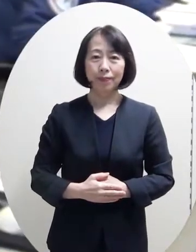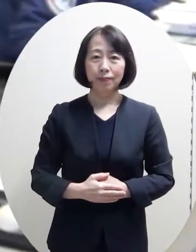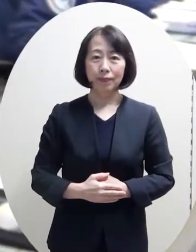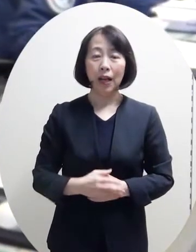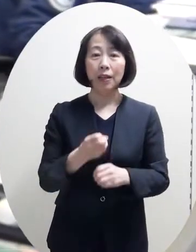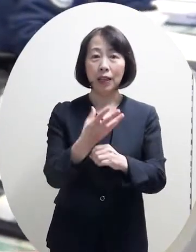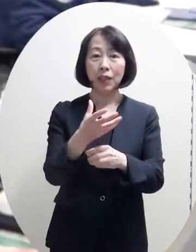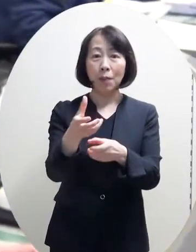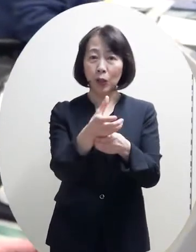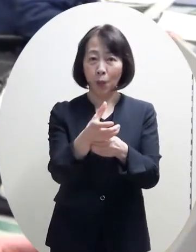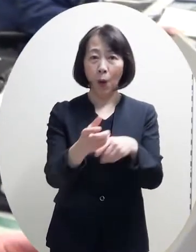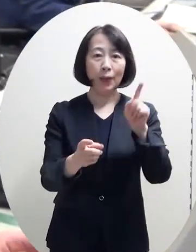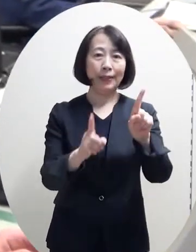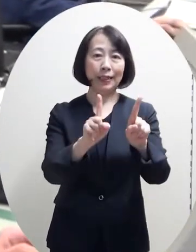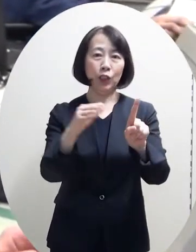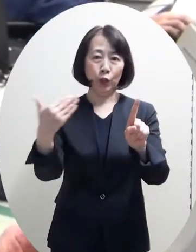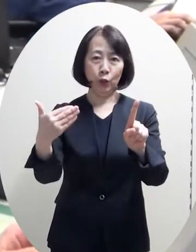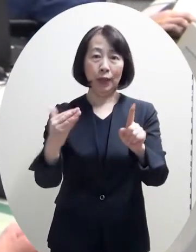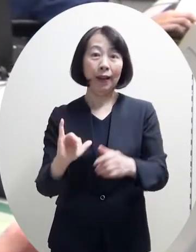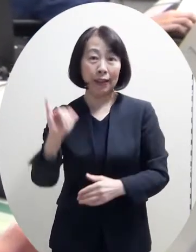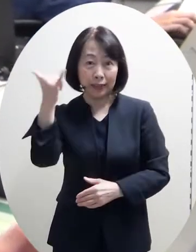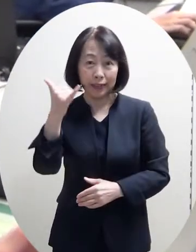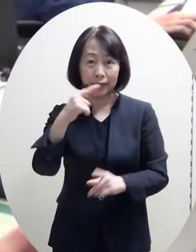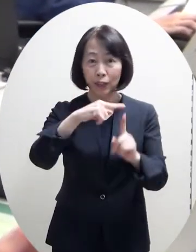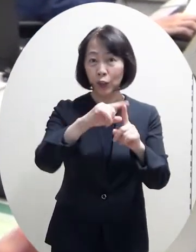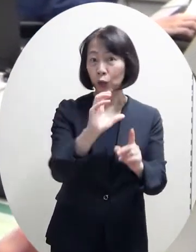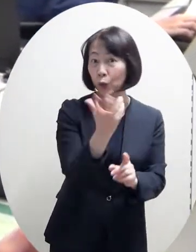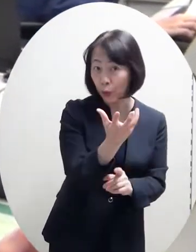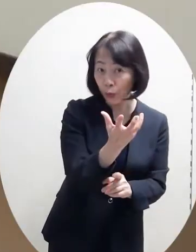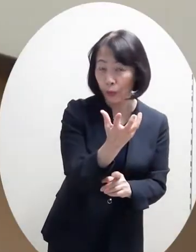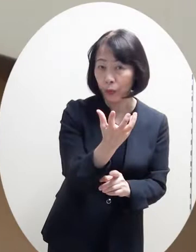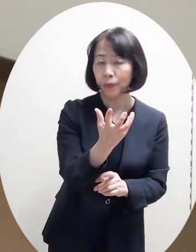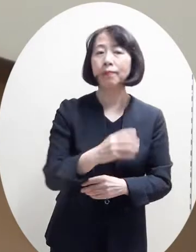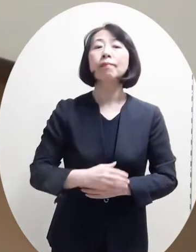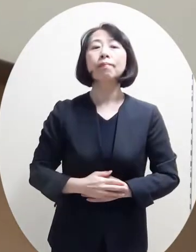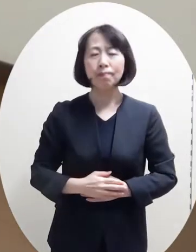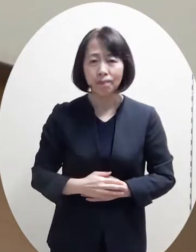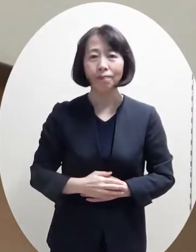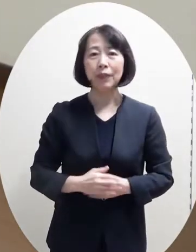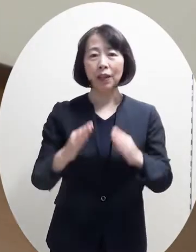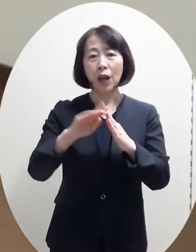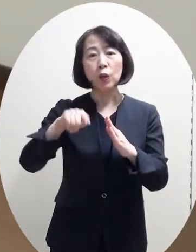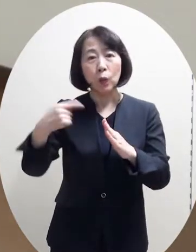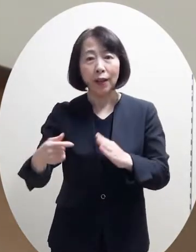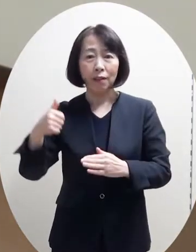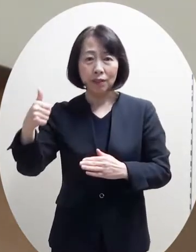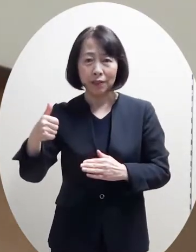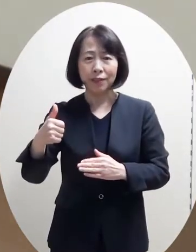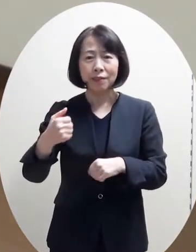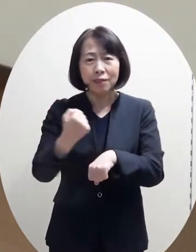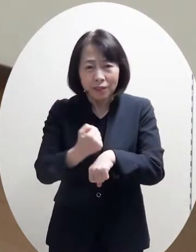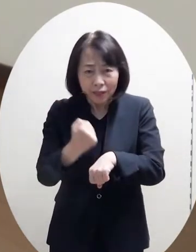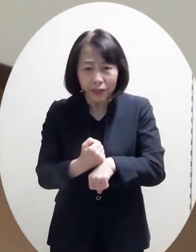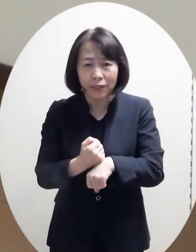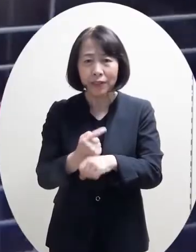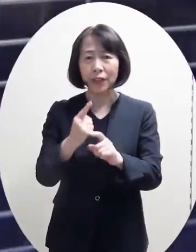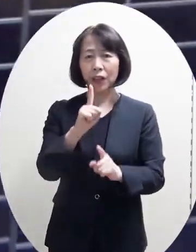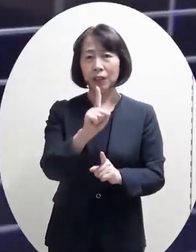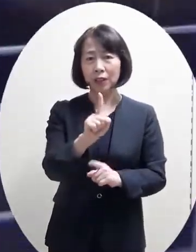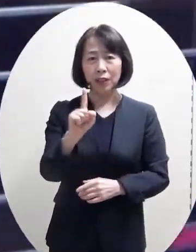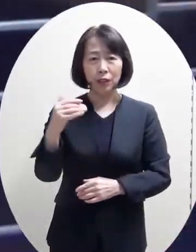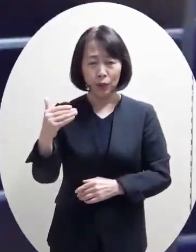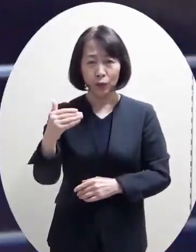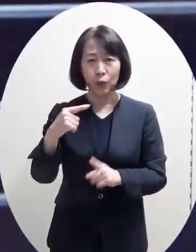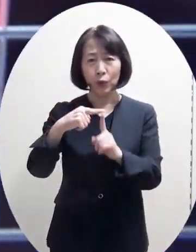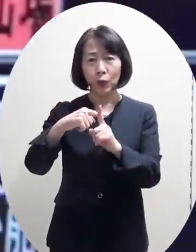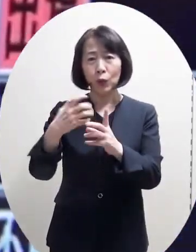119。 埼玉消防119番です。火事ですか？救急車ですか？ 隣のご主人が変なんです。救急車お願いします。